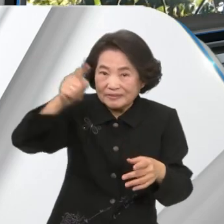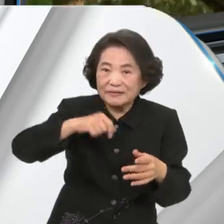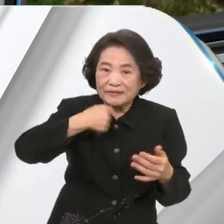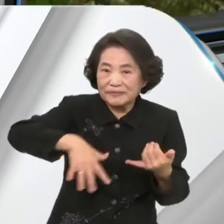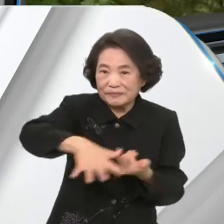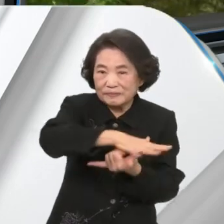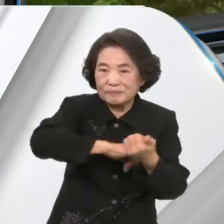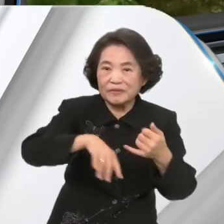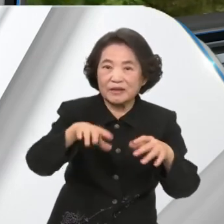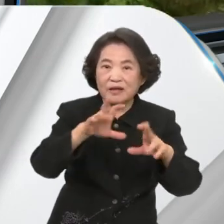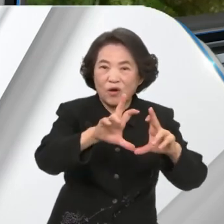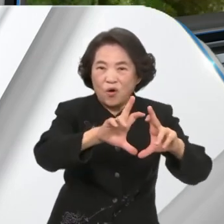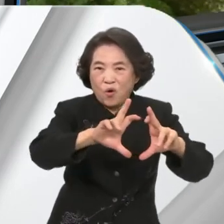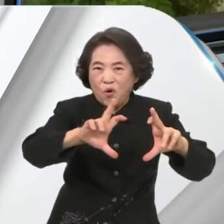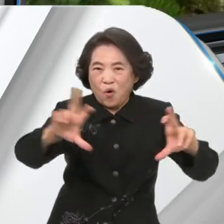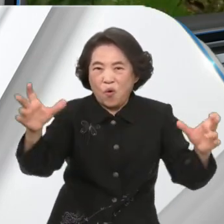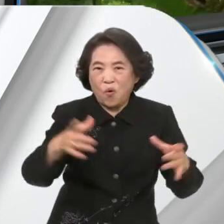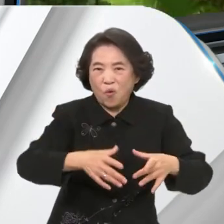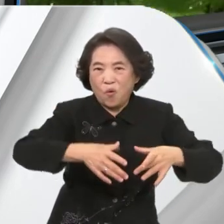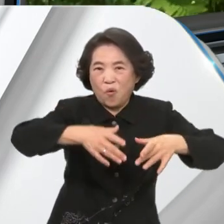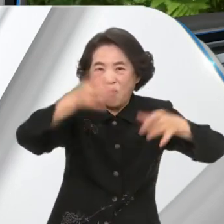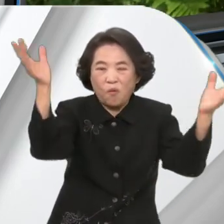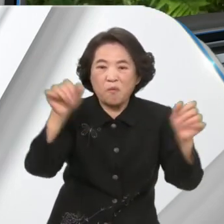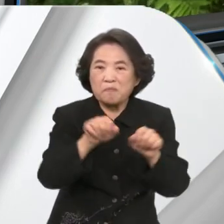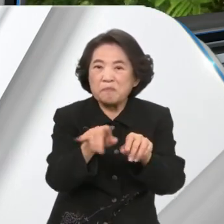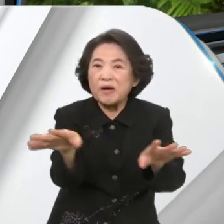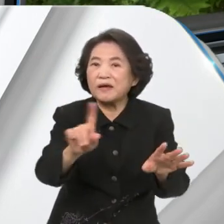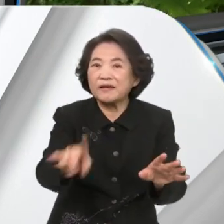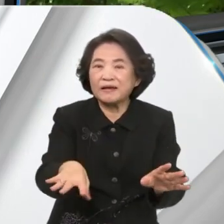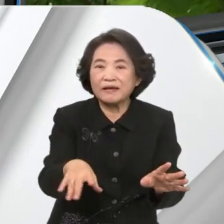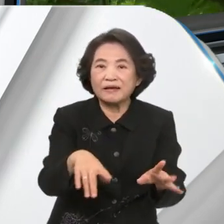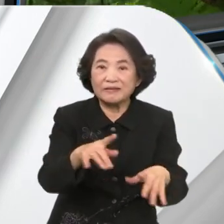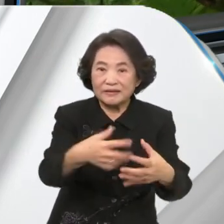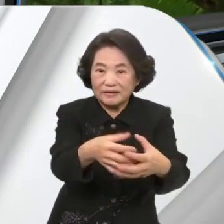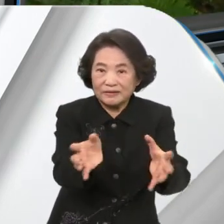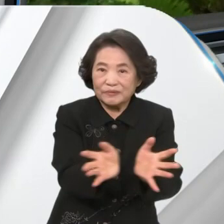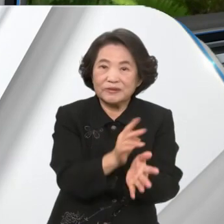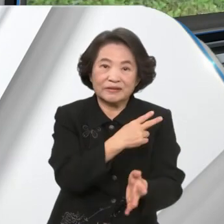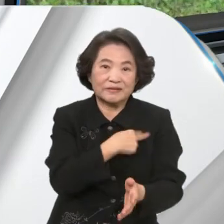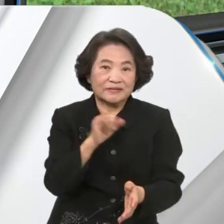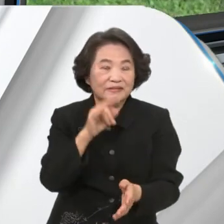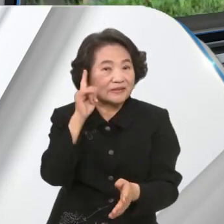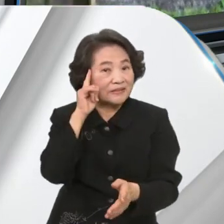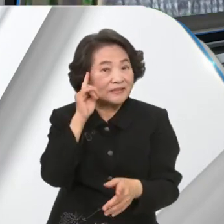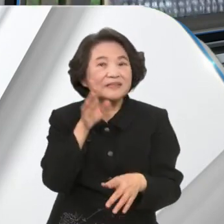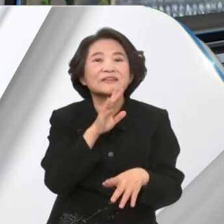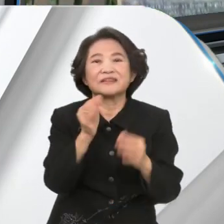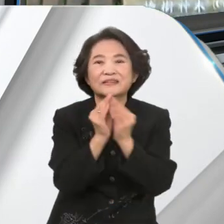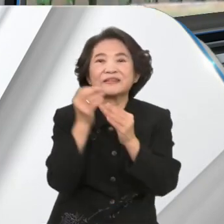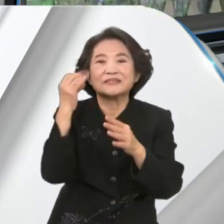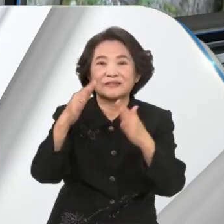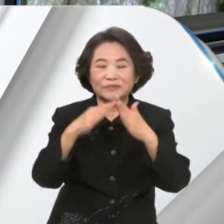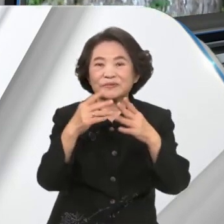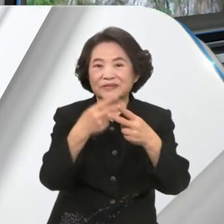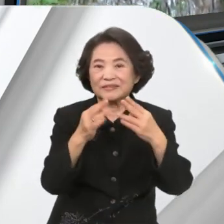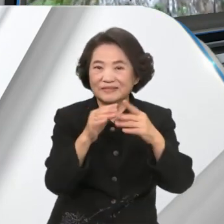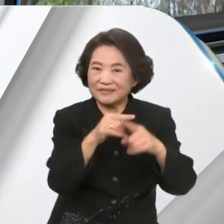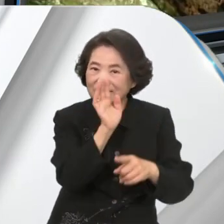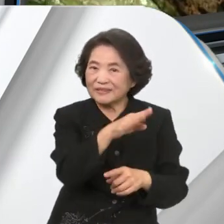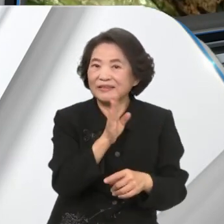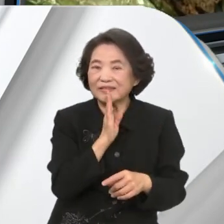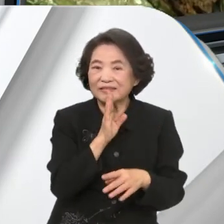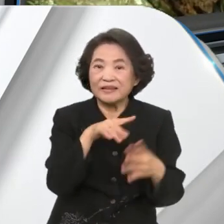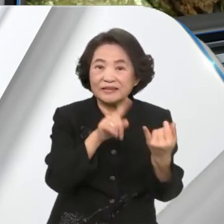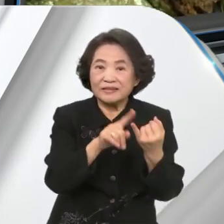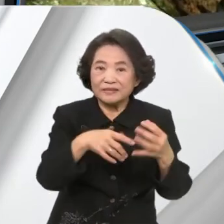全台湾台所谓分布的地图。前所谓经验团队当中的齐家军，亦是桃园新埔的学